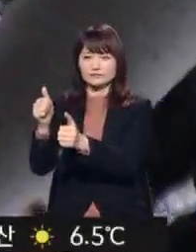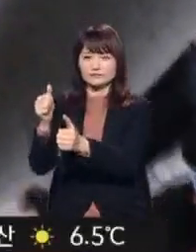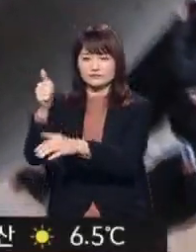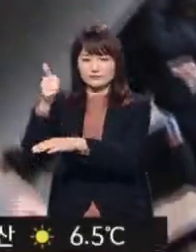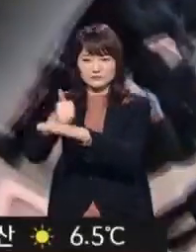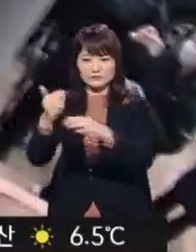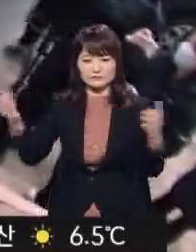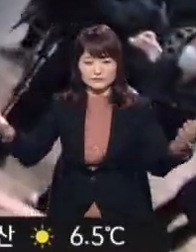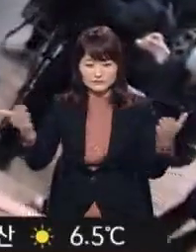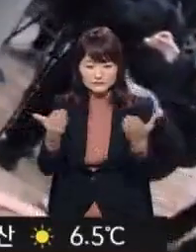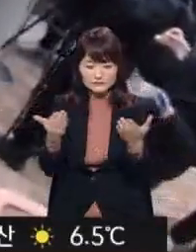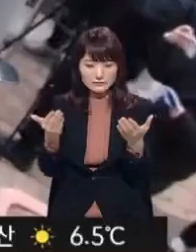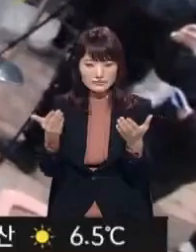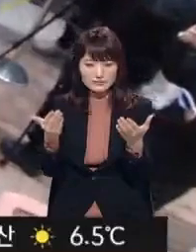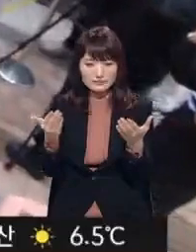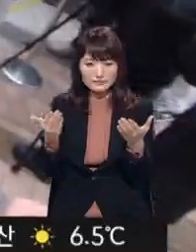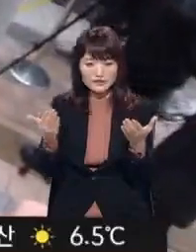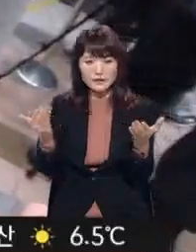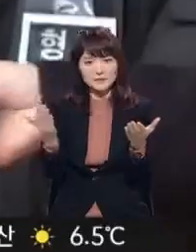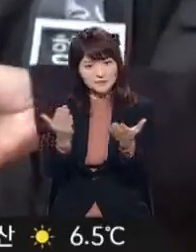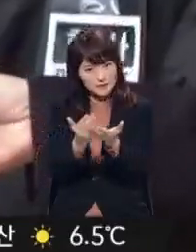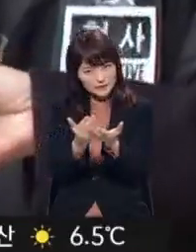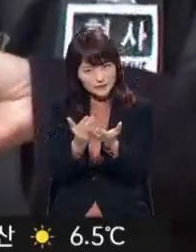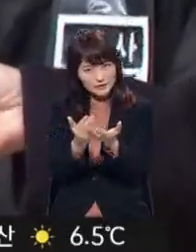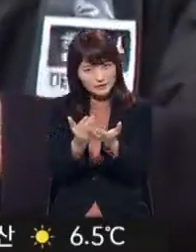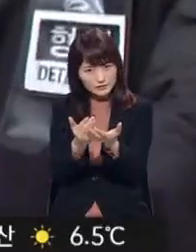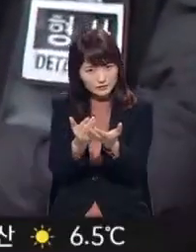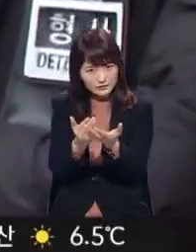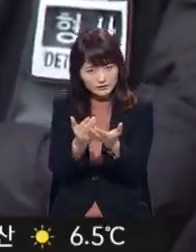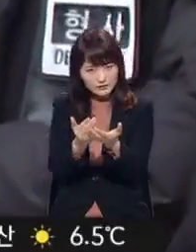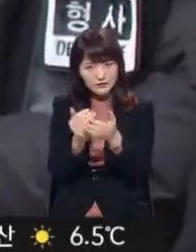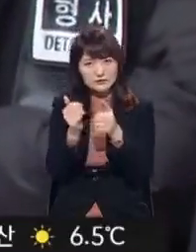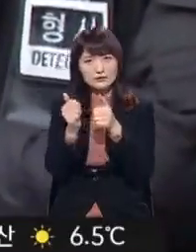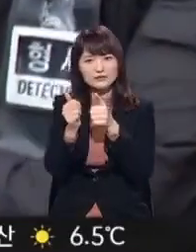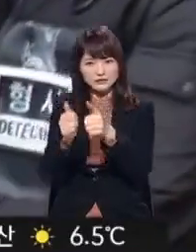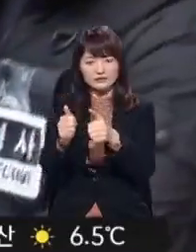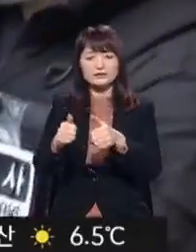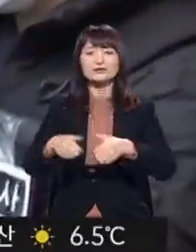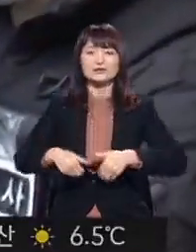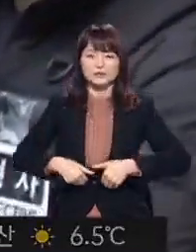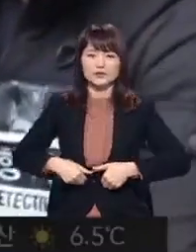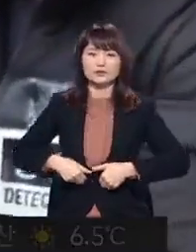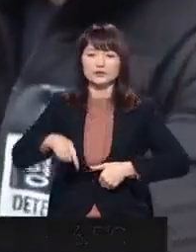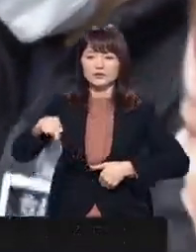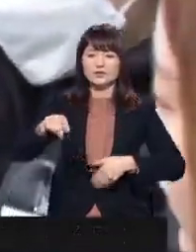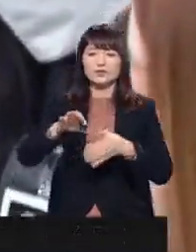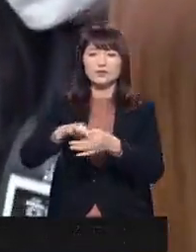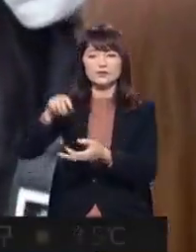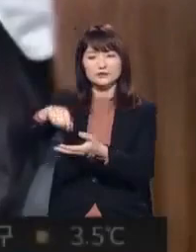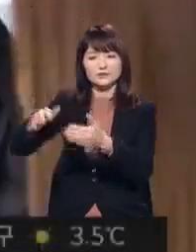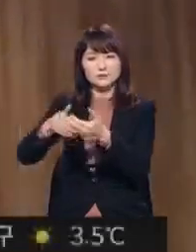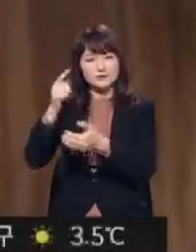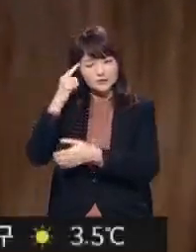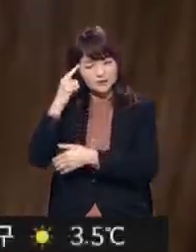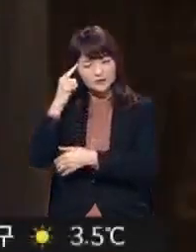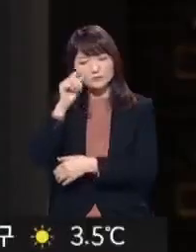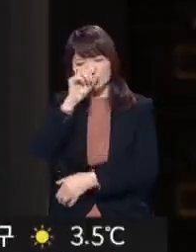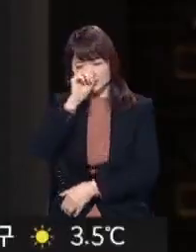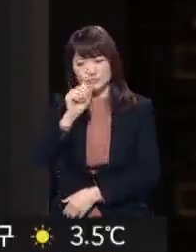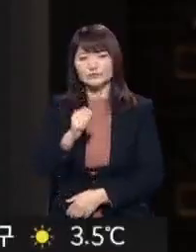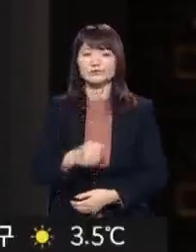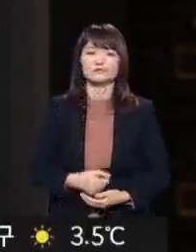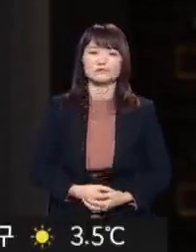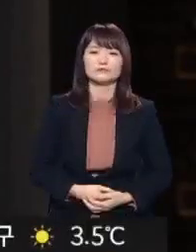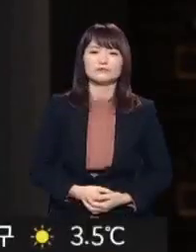일치해서 가는게 중요합니다 그런 면들을 나중에 재판부에서도 좀 감안을 했으면 합니다 알겠습니다 첫 번째